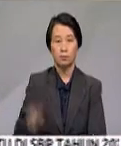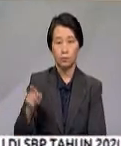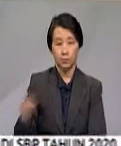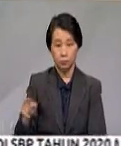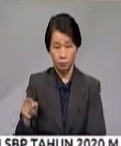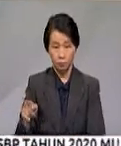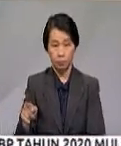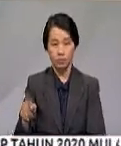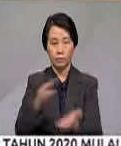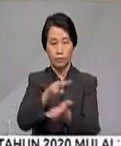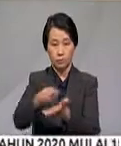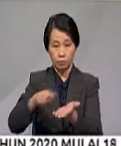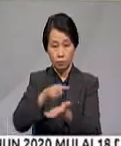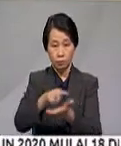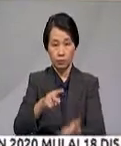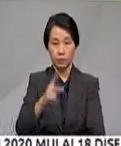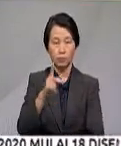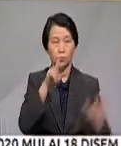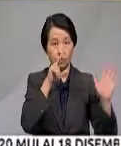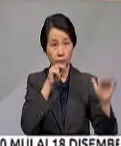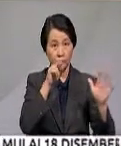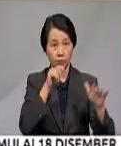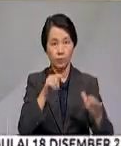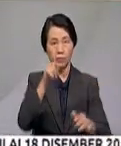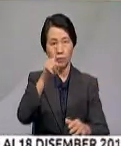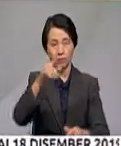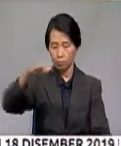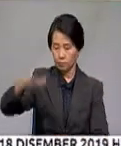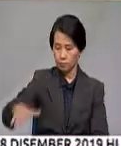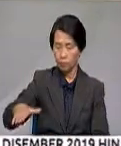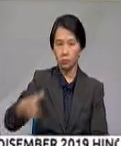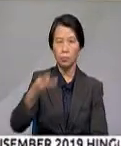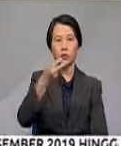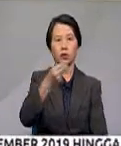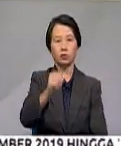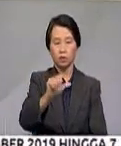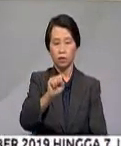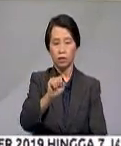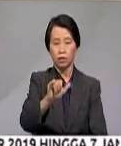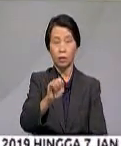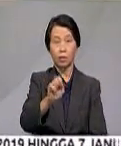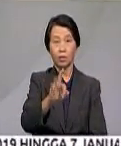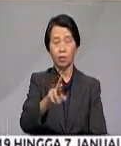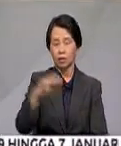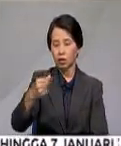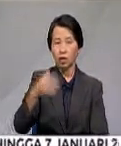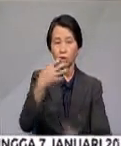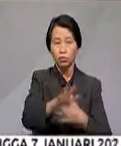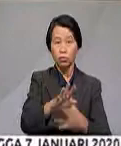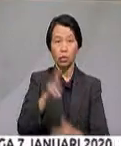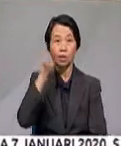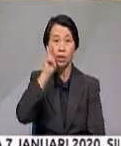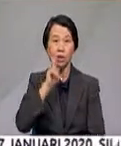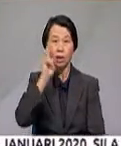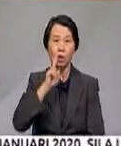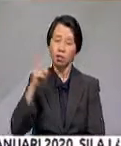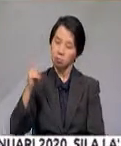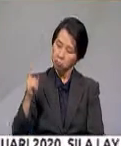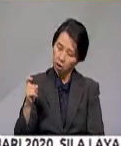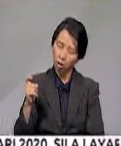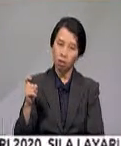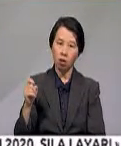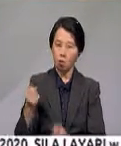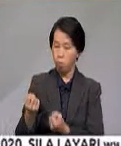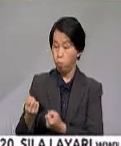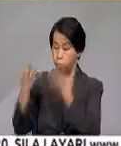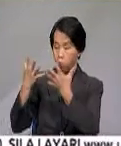Tular sebuah video di laman Twitter yang memaparkan seorang kanak-kanak Syria yang menangis setelah kakaknya terkorban dalam serangan